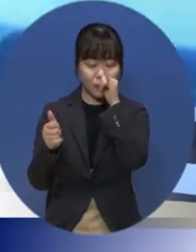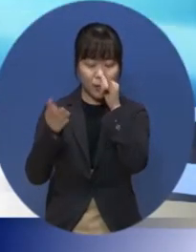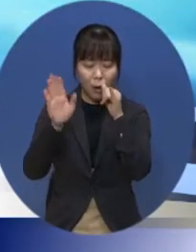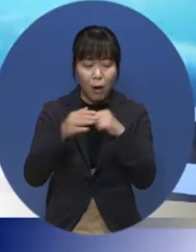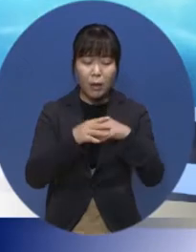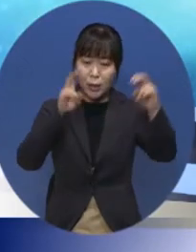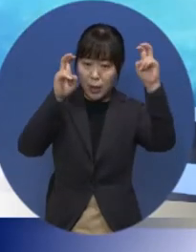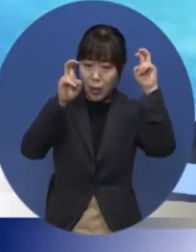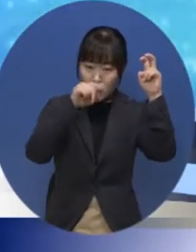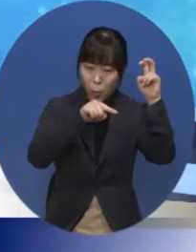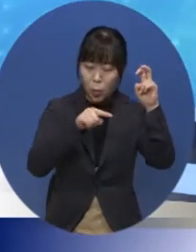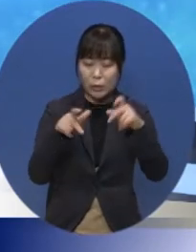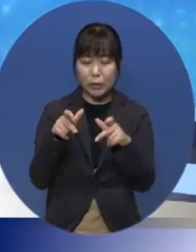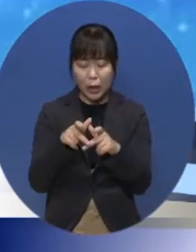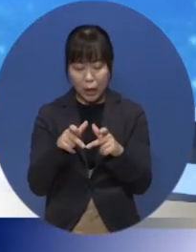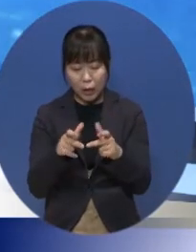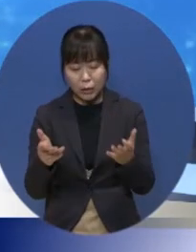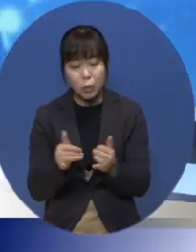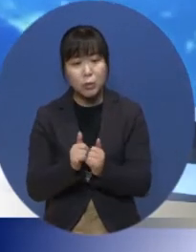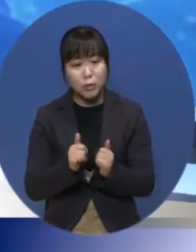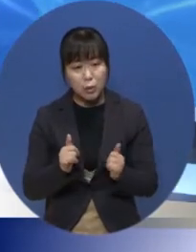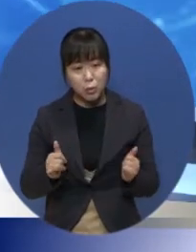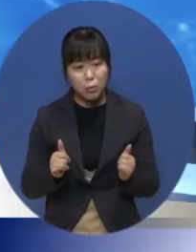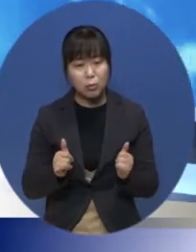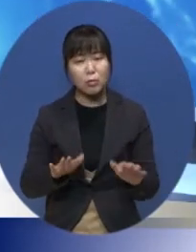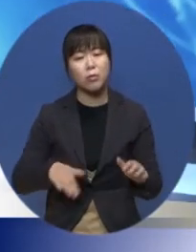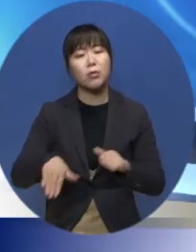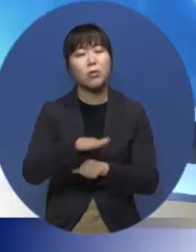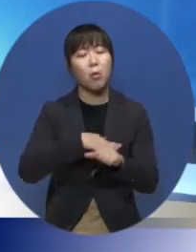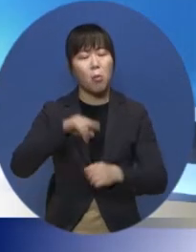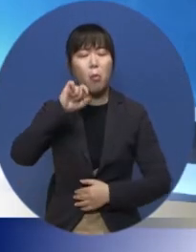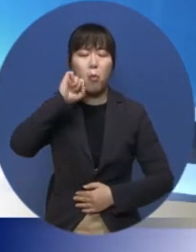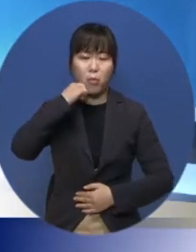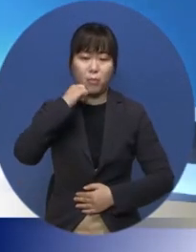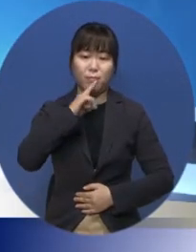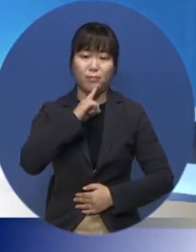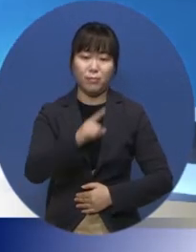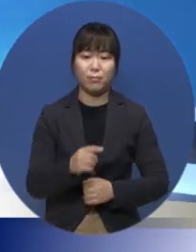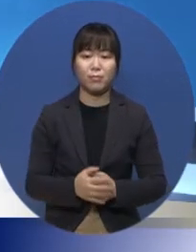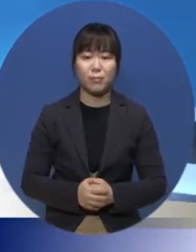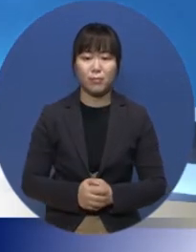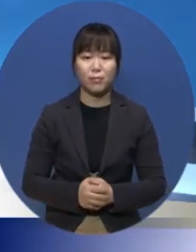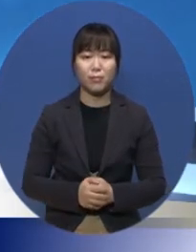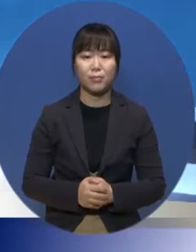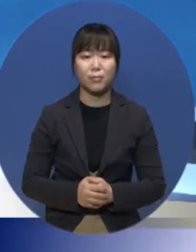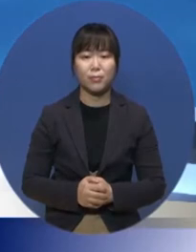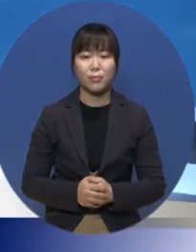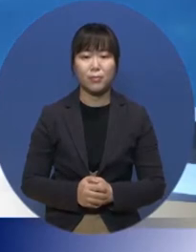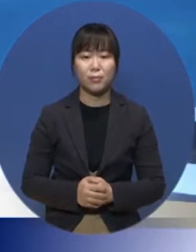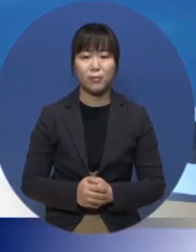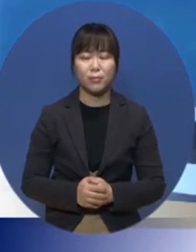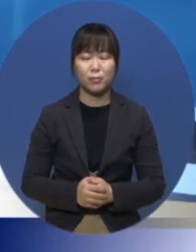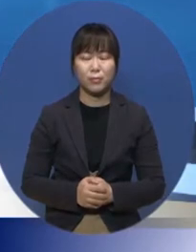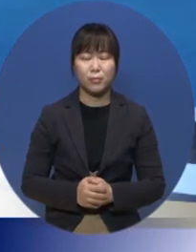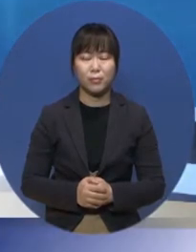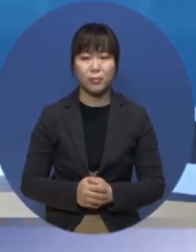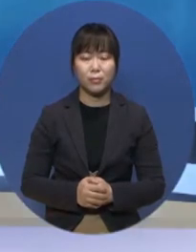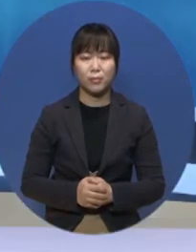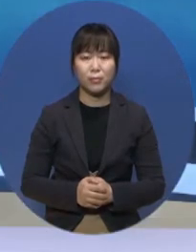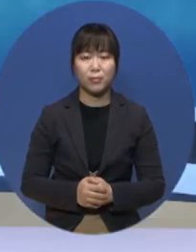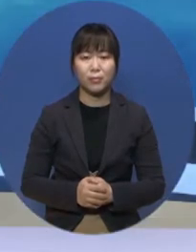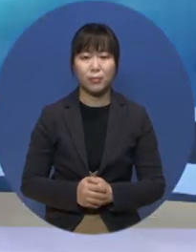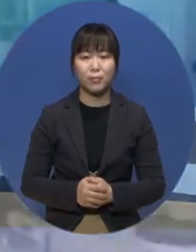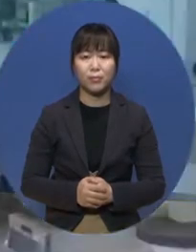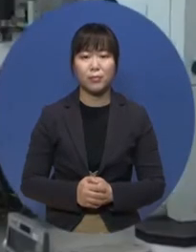하지만 기업도 장애인 근로자도 어려움에 처한 현실이 라고 합니다 자세한 내용 서 적용 기자가 보도합니다